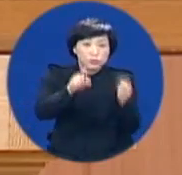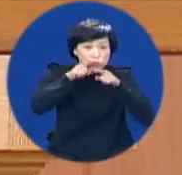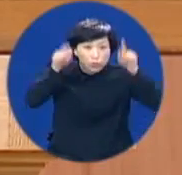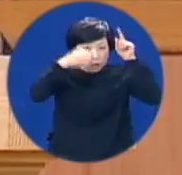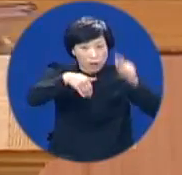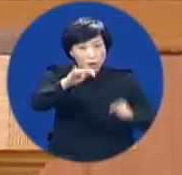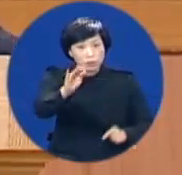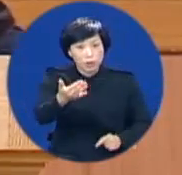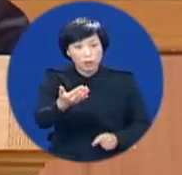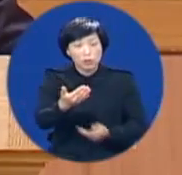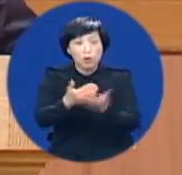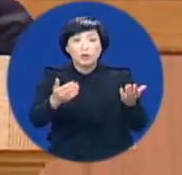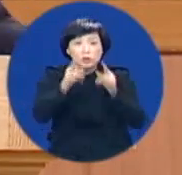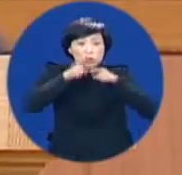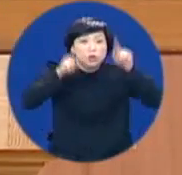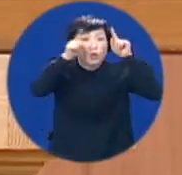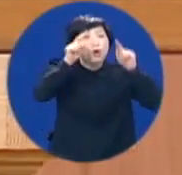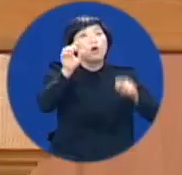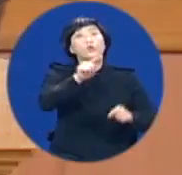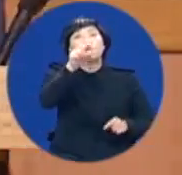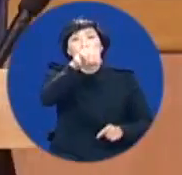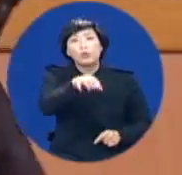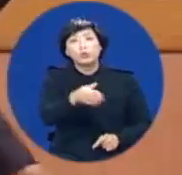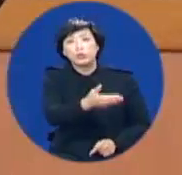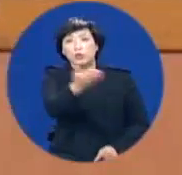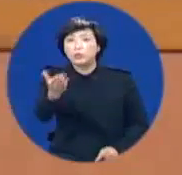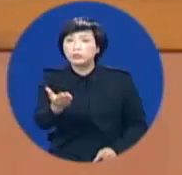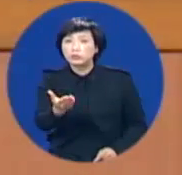지옥. 지옥이 어디냐?